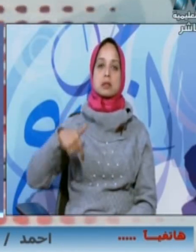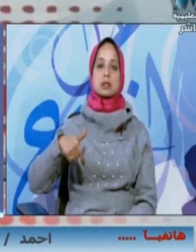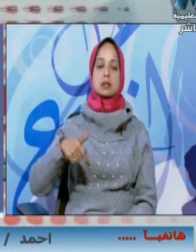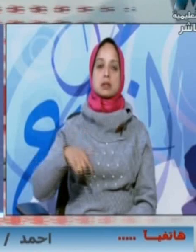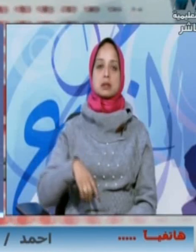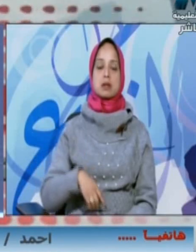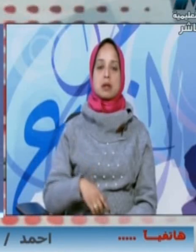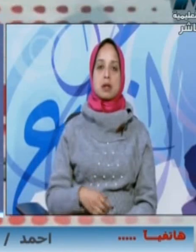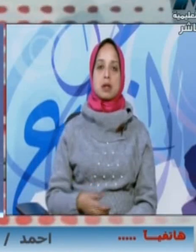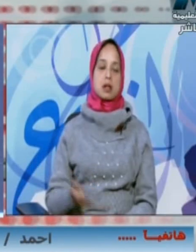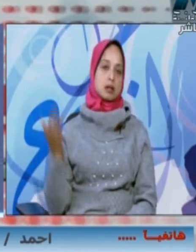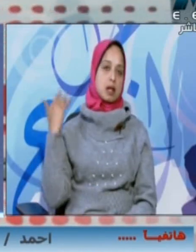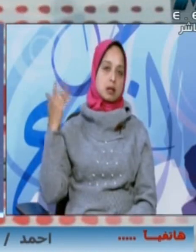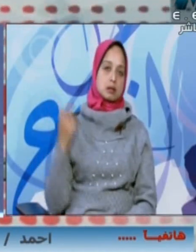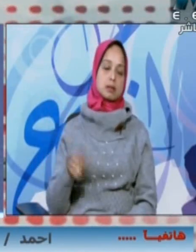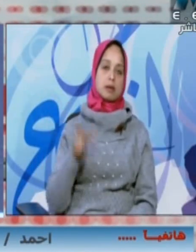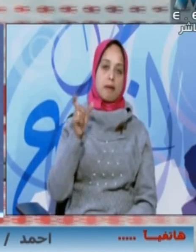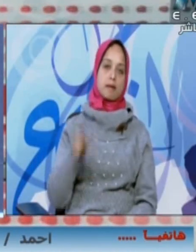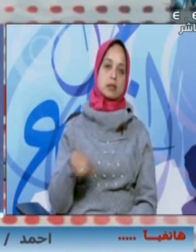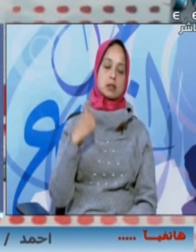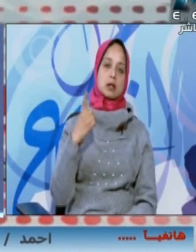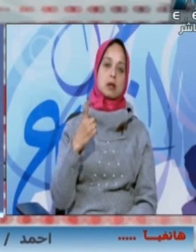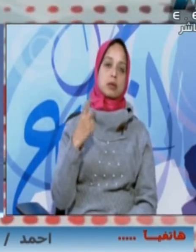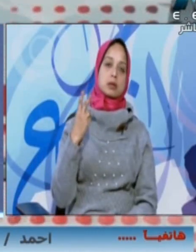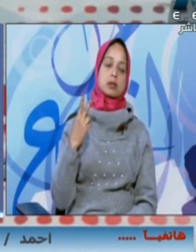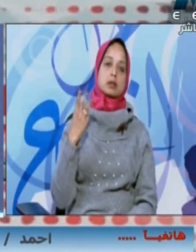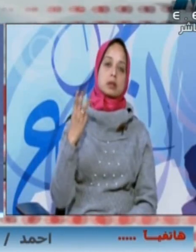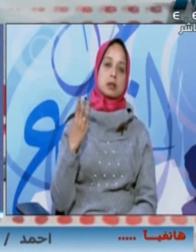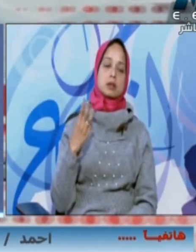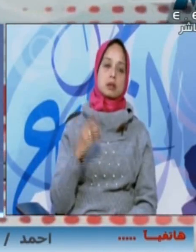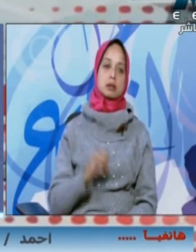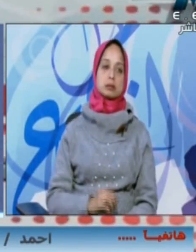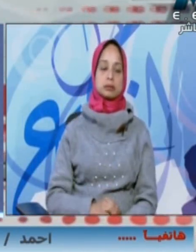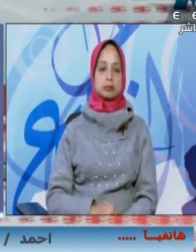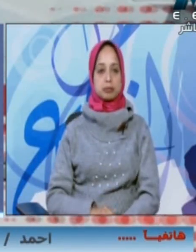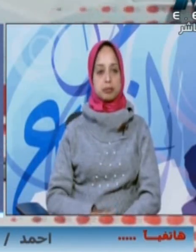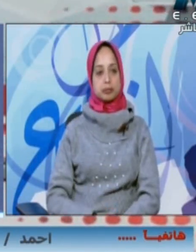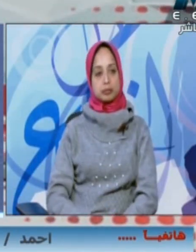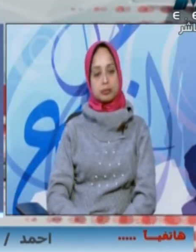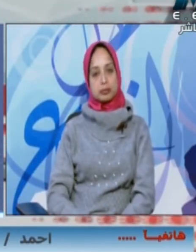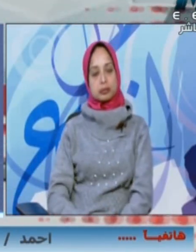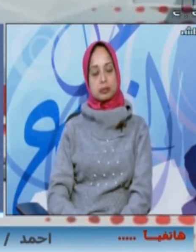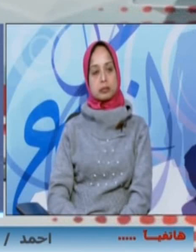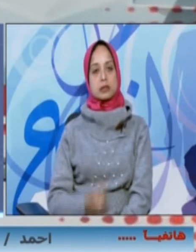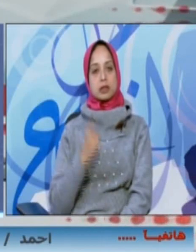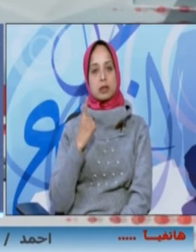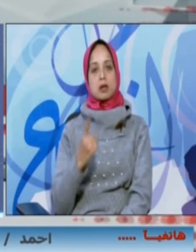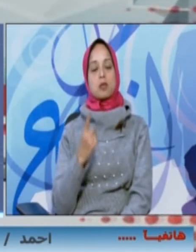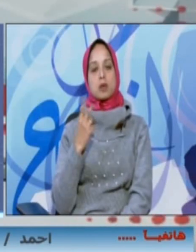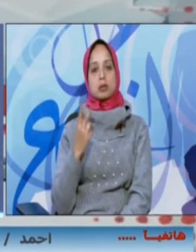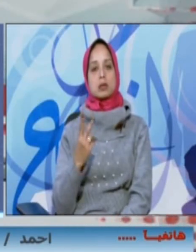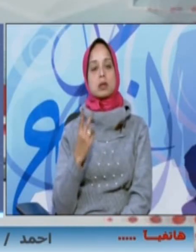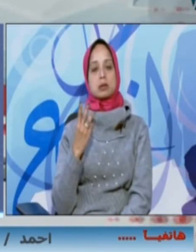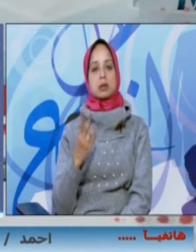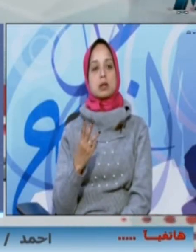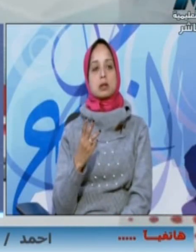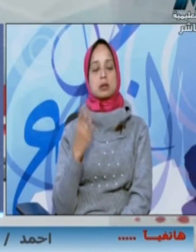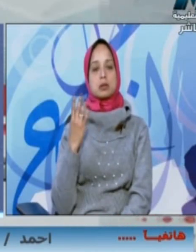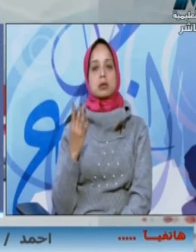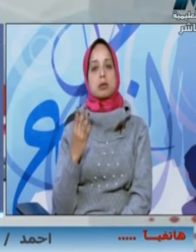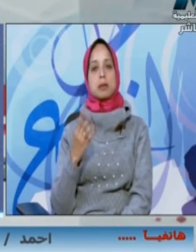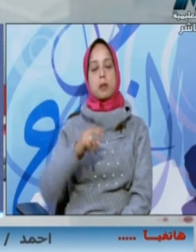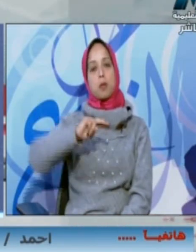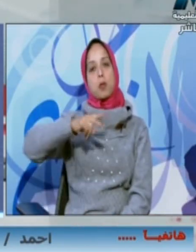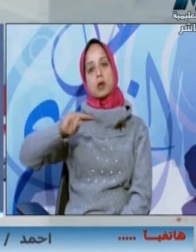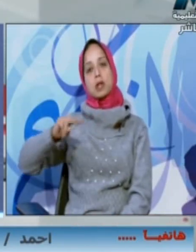الاول والثاني والثالث الجديد؟ لا الاول والثاني والثالث والرابع فيهم تغييرات يا